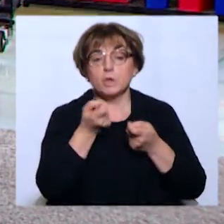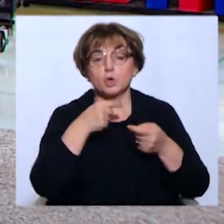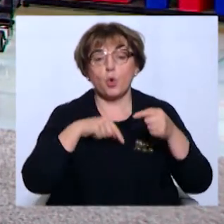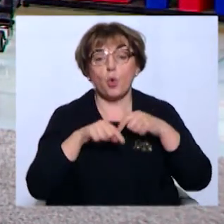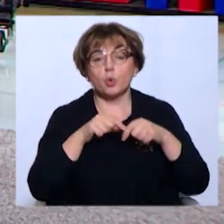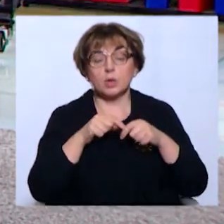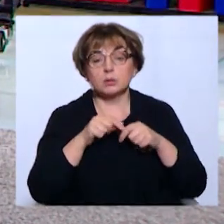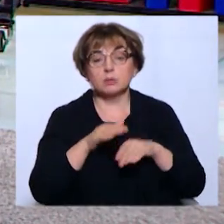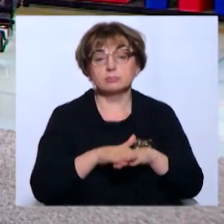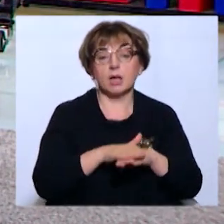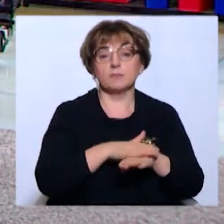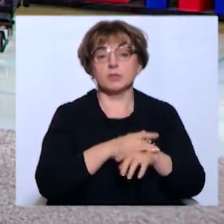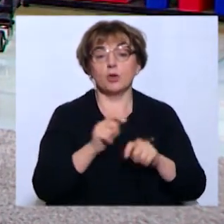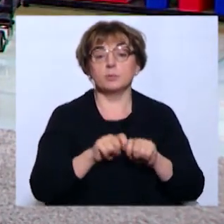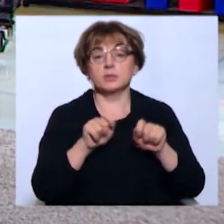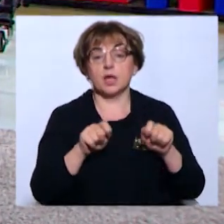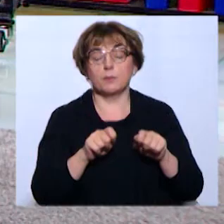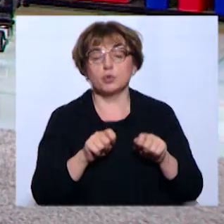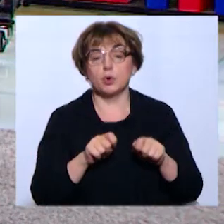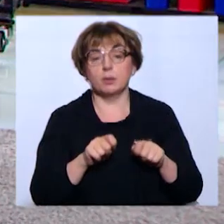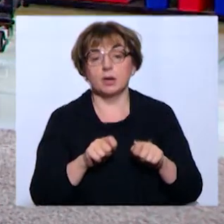მიკროორგანიზმების გამძლეობის წარმოშობა